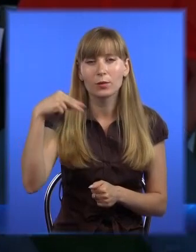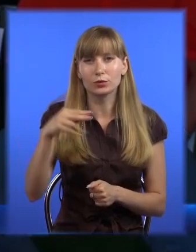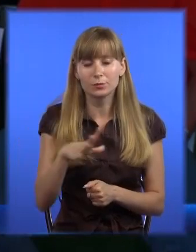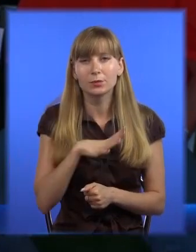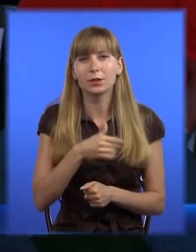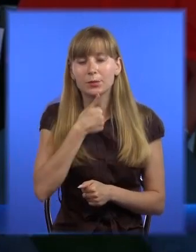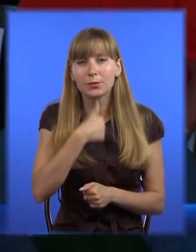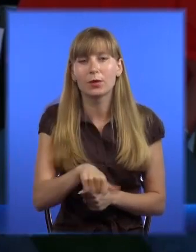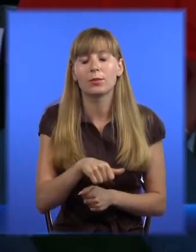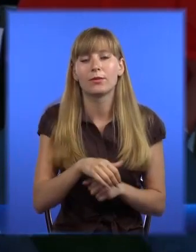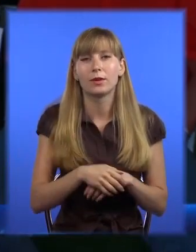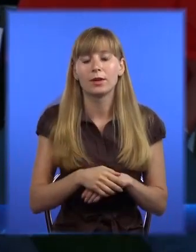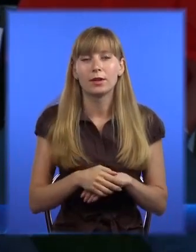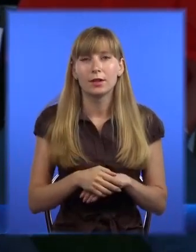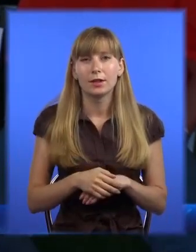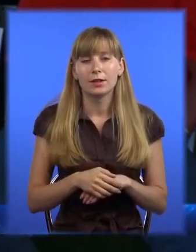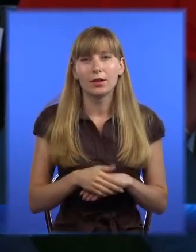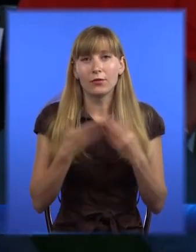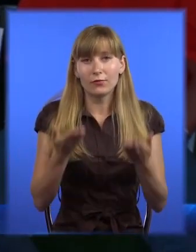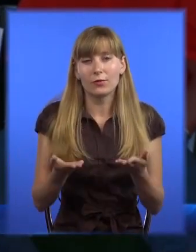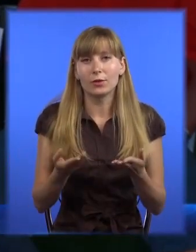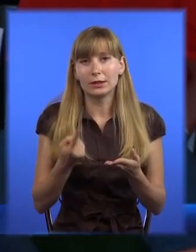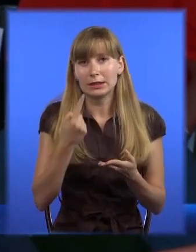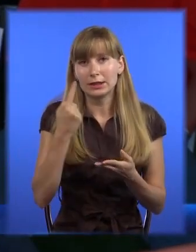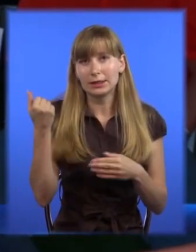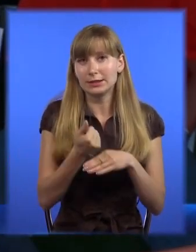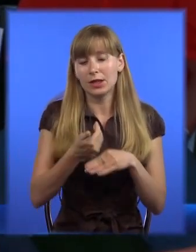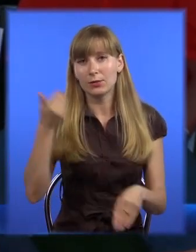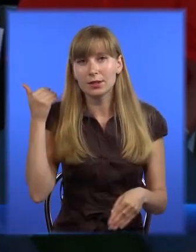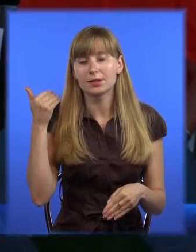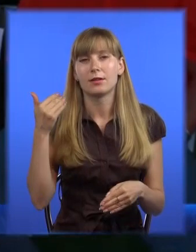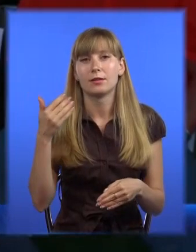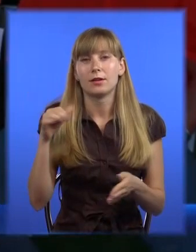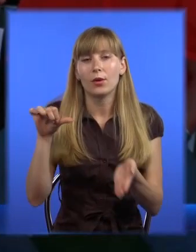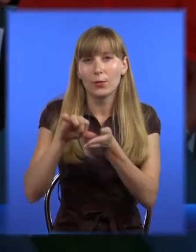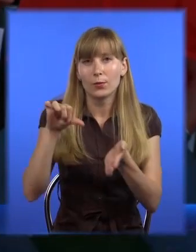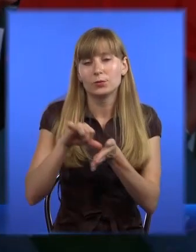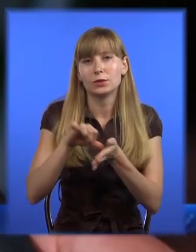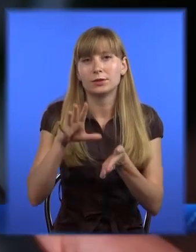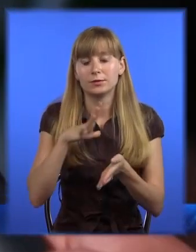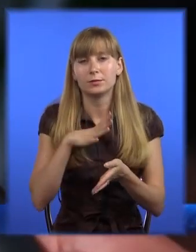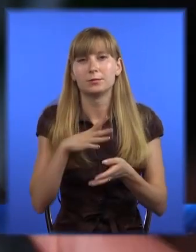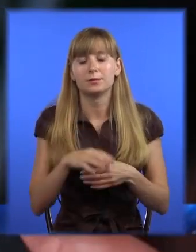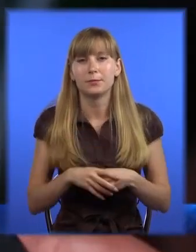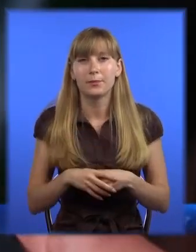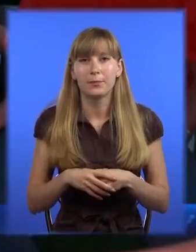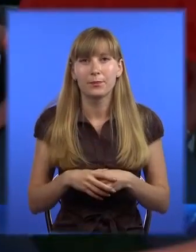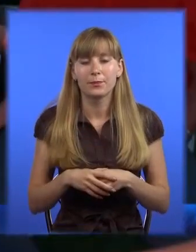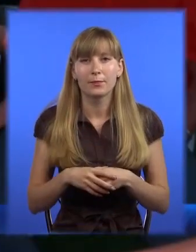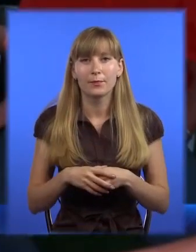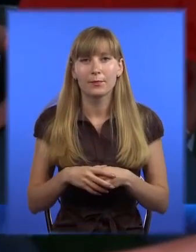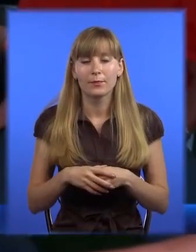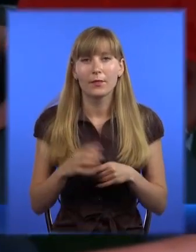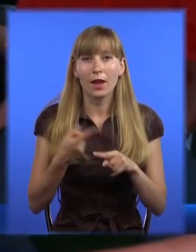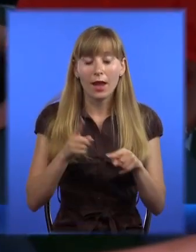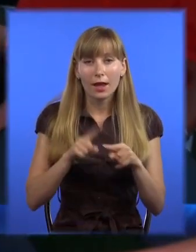В Запорожжі були на джаз-фесті, і от буквально неділю назад ми успіли виступити на Леополіс джаз-фест.